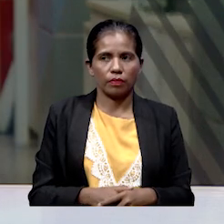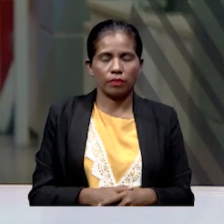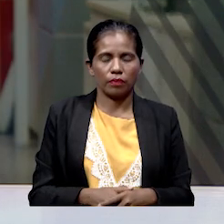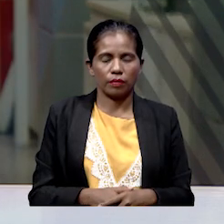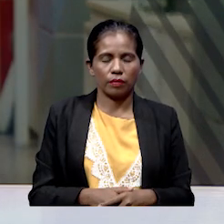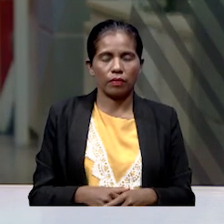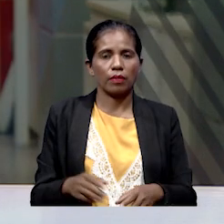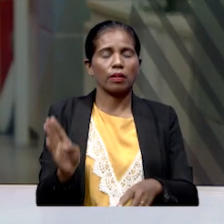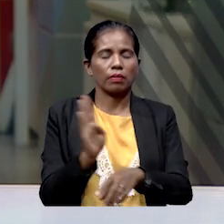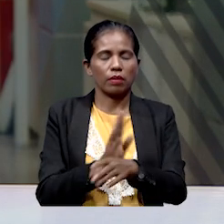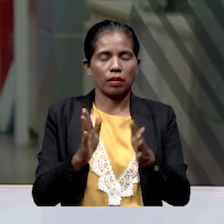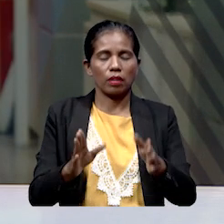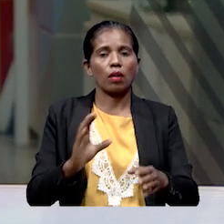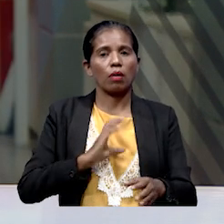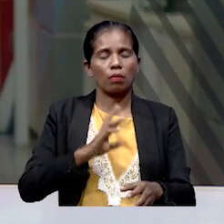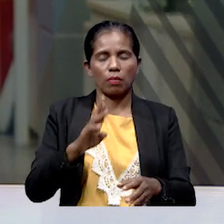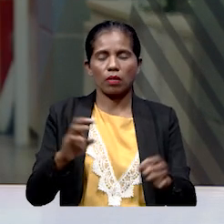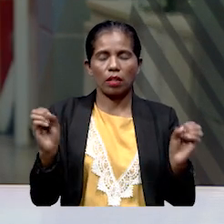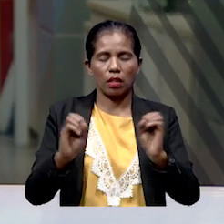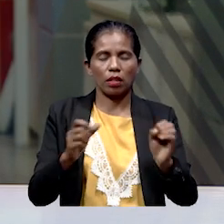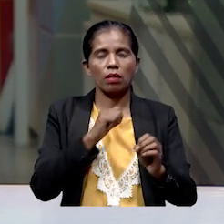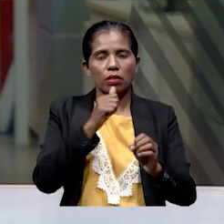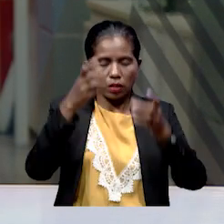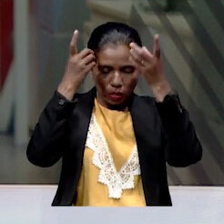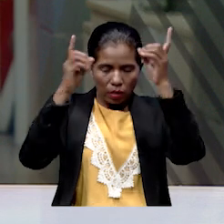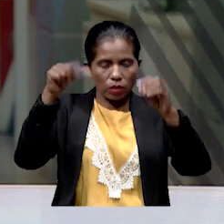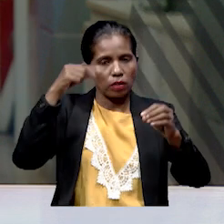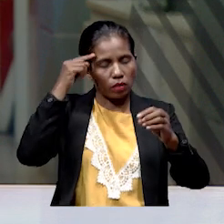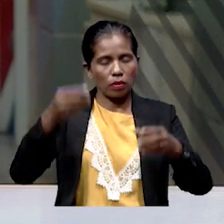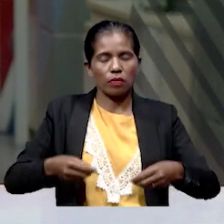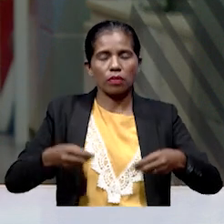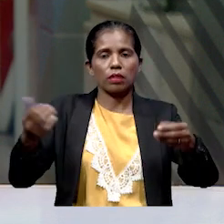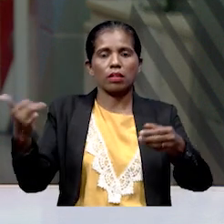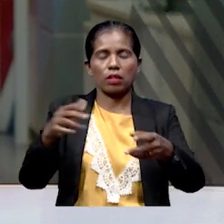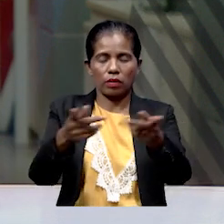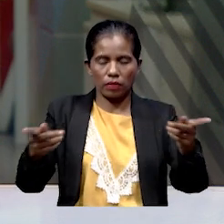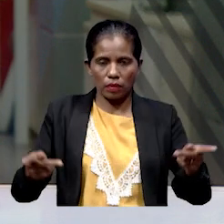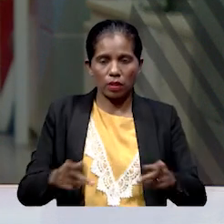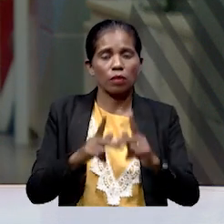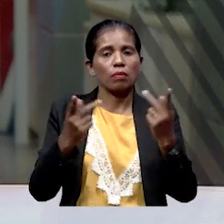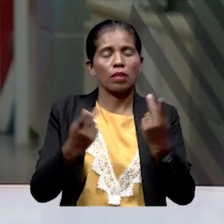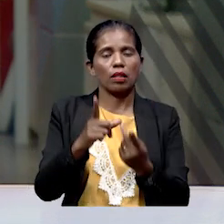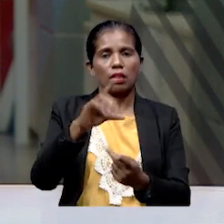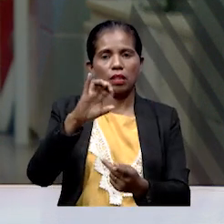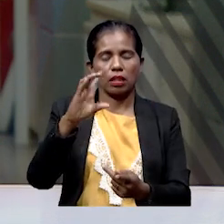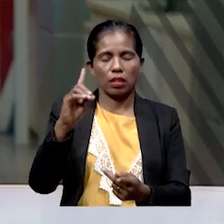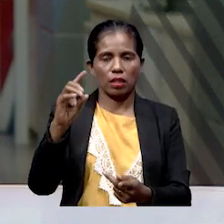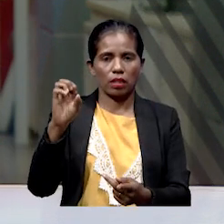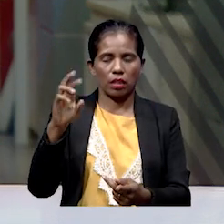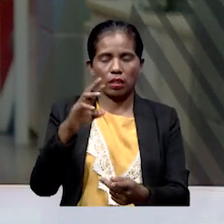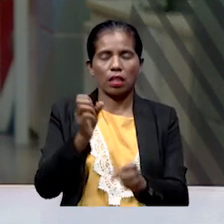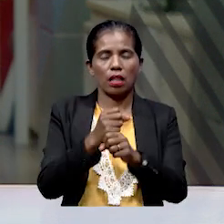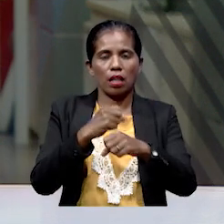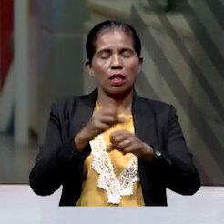Vendedores eixe mercado Comoro lamenta ho decisão governo nebe fosira ne fatim ba companhia líder ho di hari supermercado